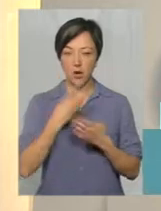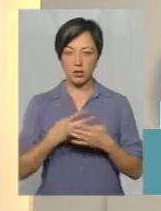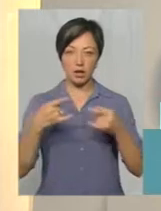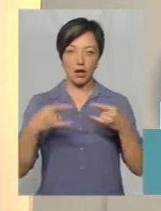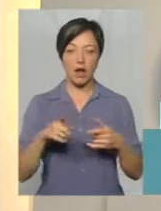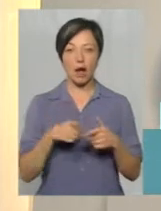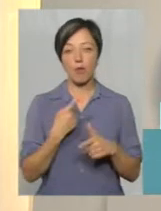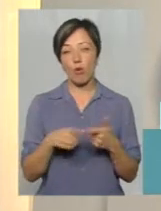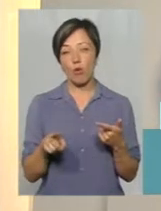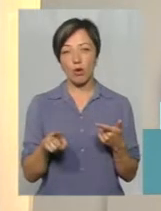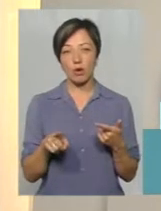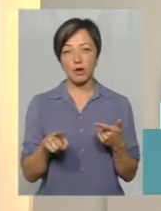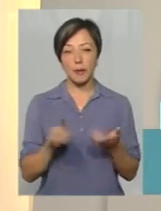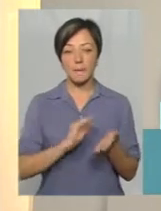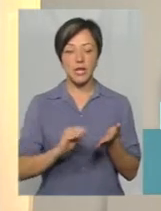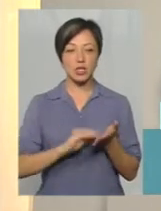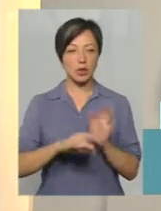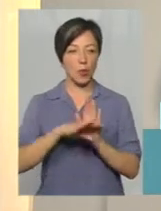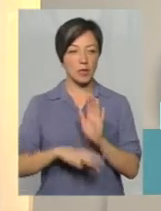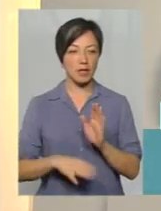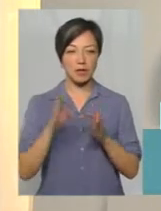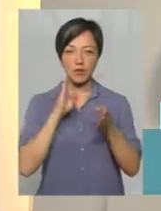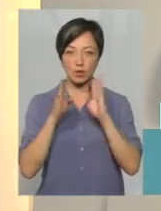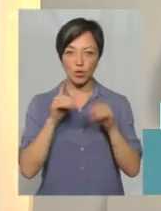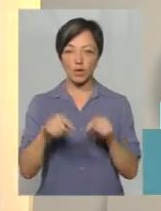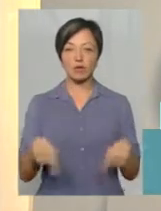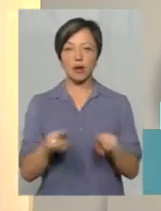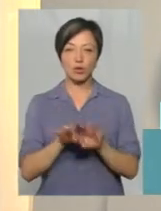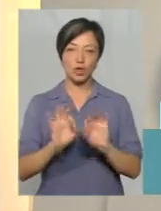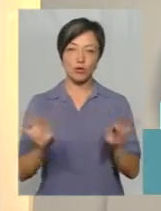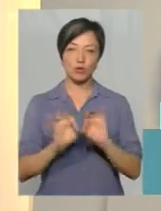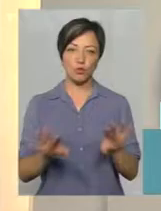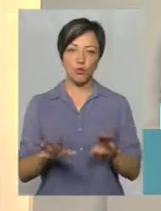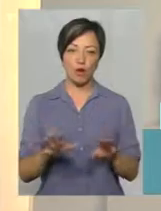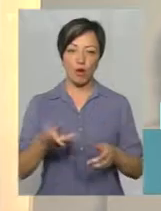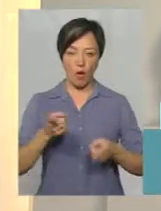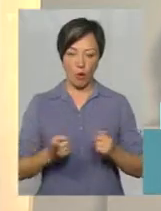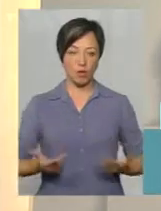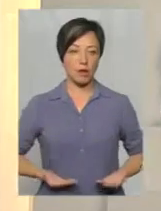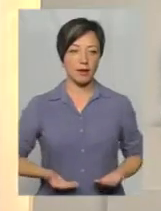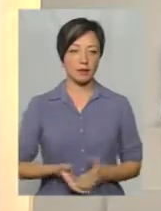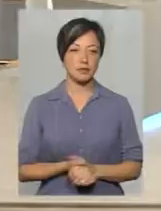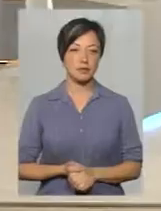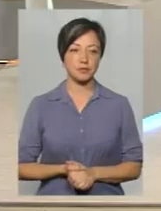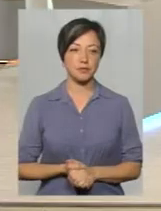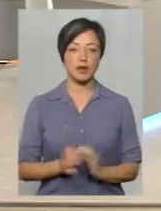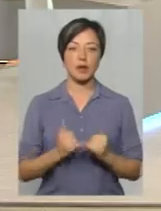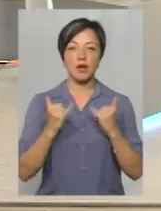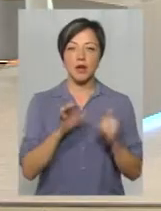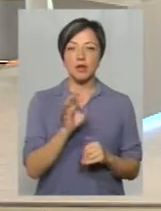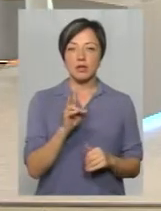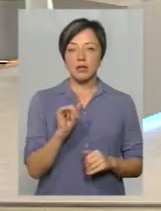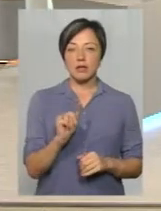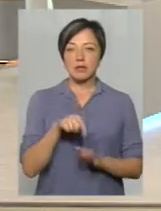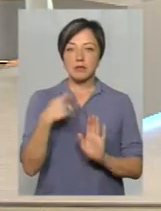бачите на екрані, або пишіть коментарі у Facebook, там ми також транслюємося онлайн. Пані Оксано, поки запитання до